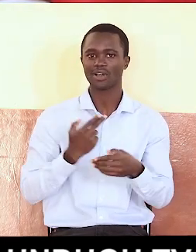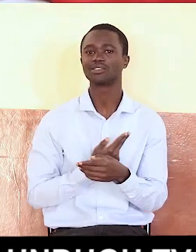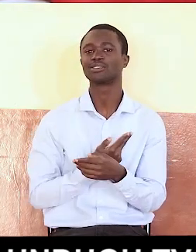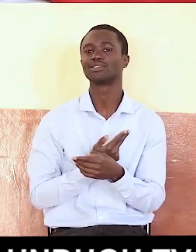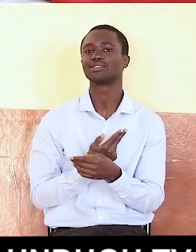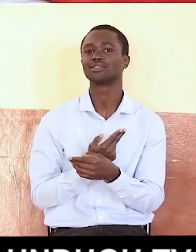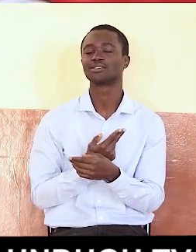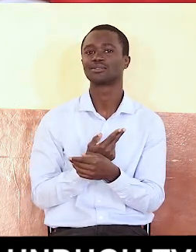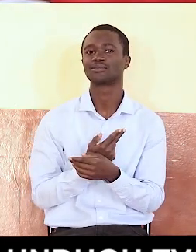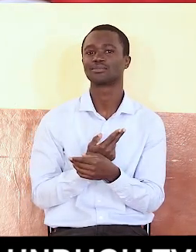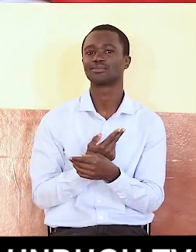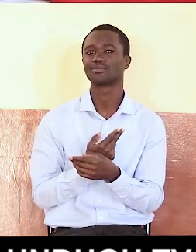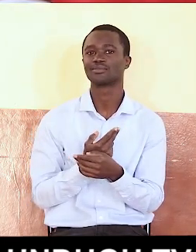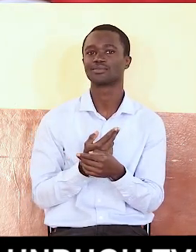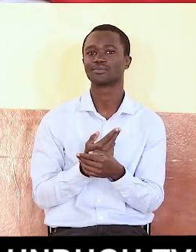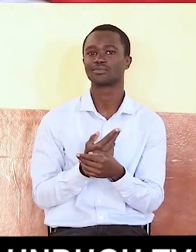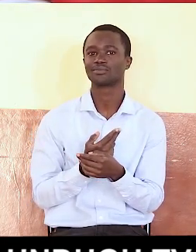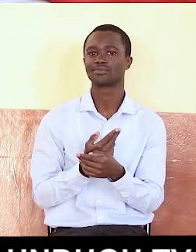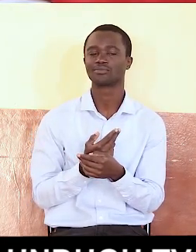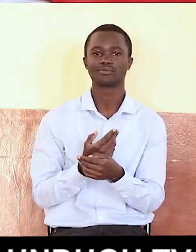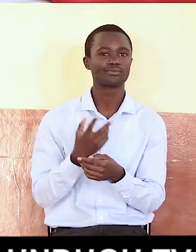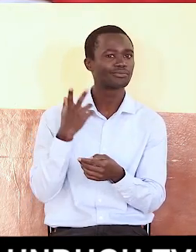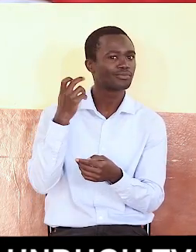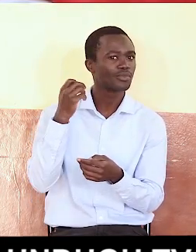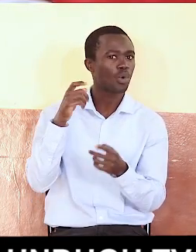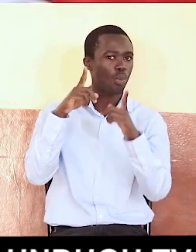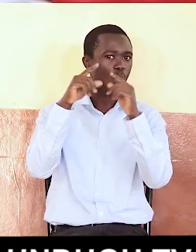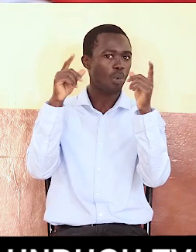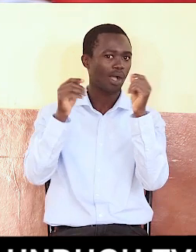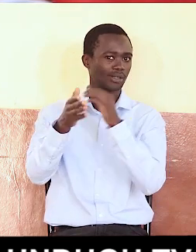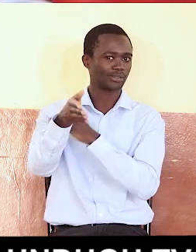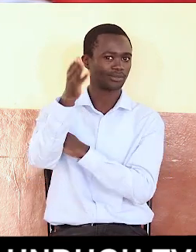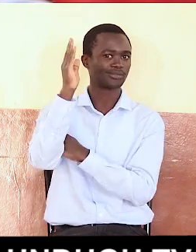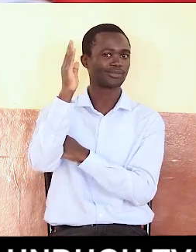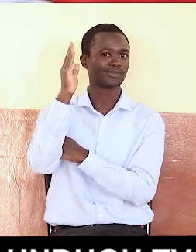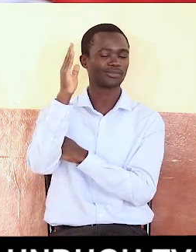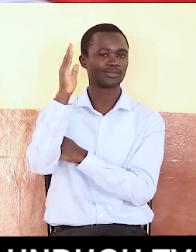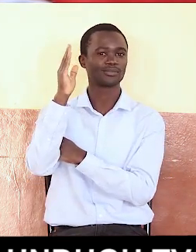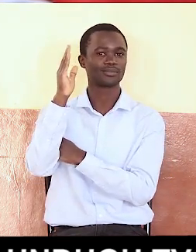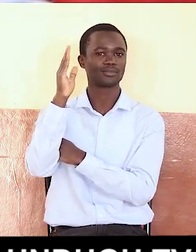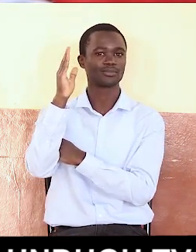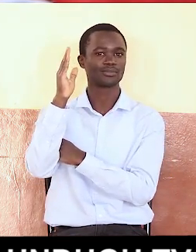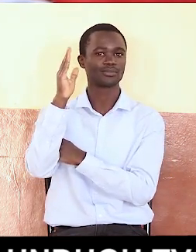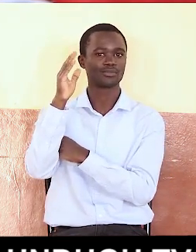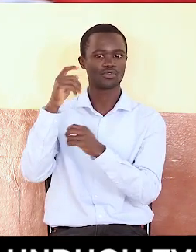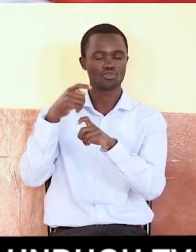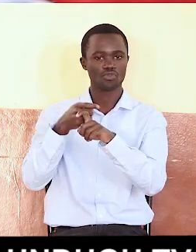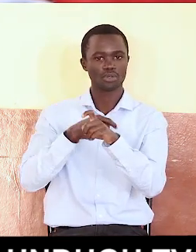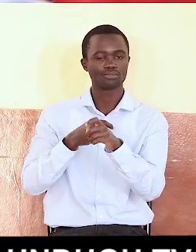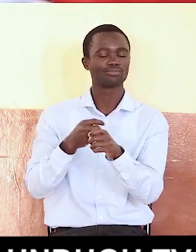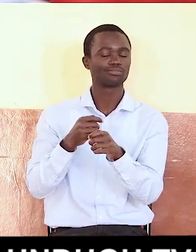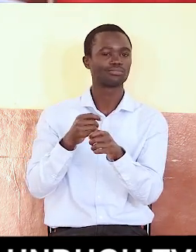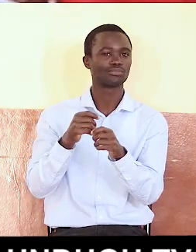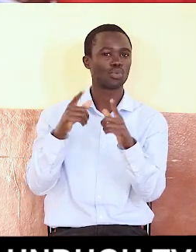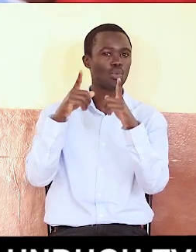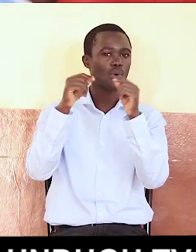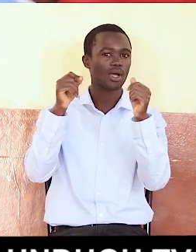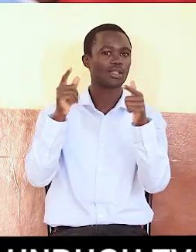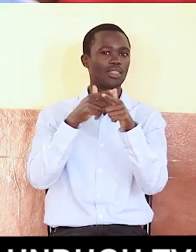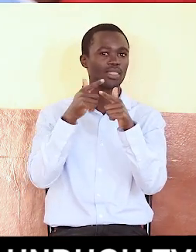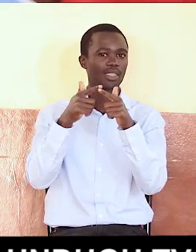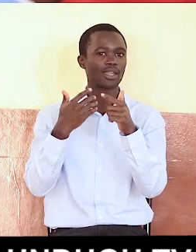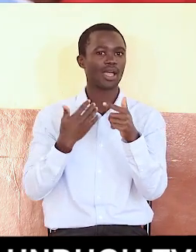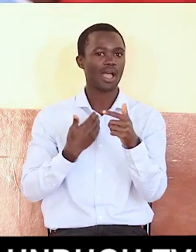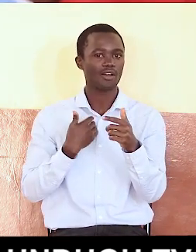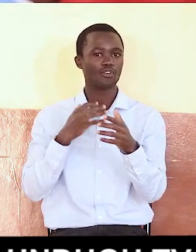ambao tutaenda kusikia neno lake. Na katika kusikia neno kuna kule